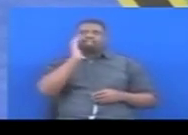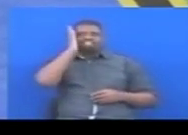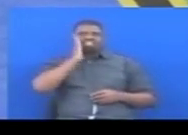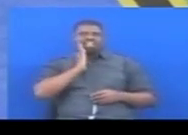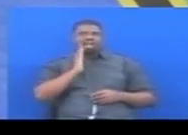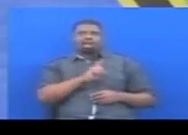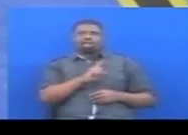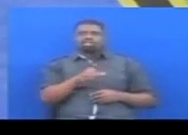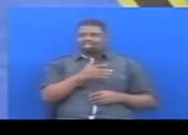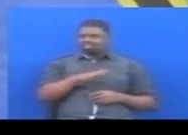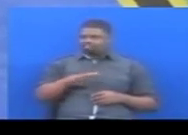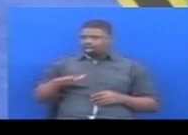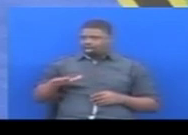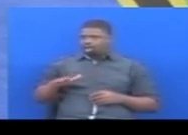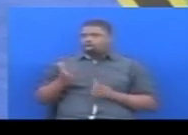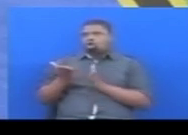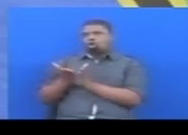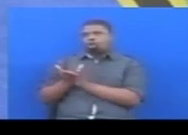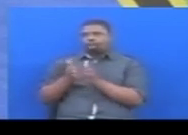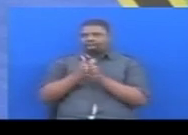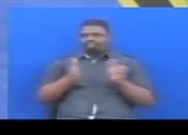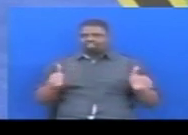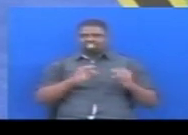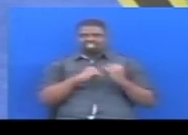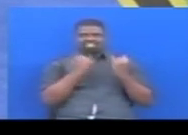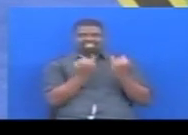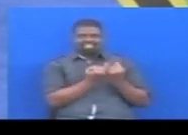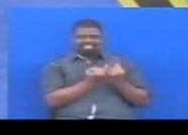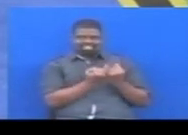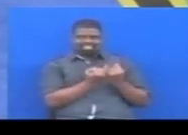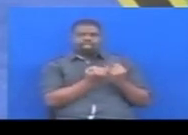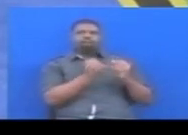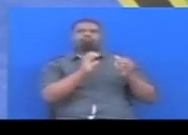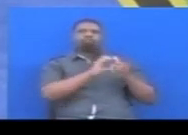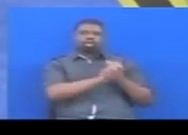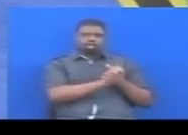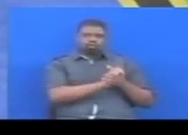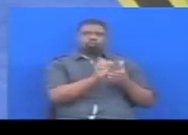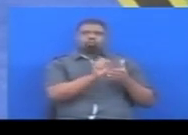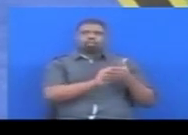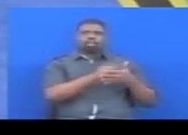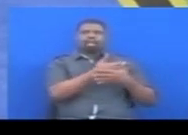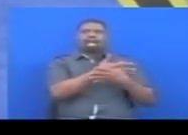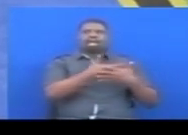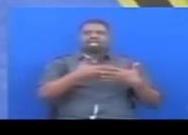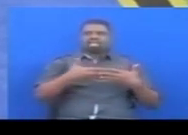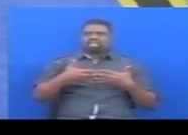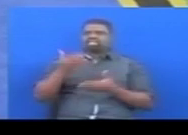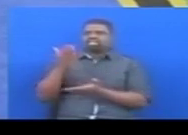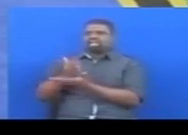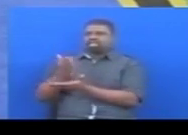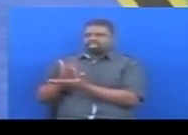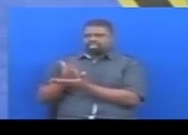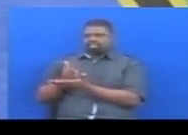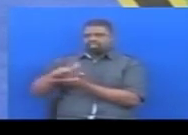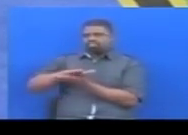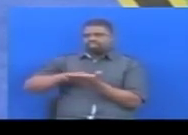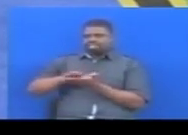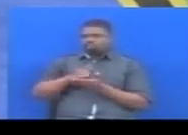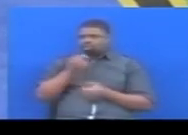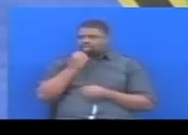ambao wanaomba nafasi katika taasisi za muungano kuandika address sahihi, kwa sababu msingi wa